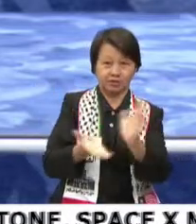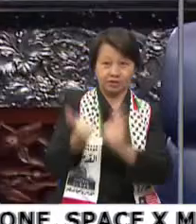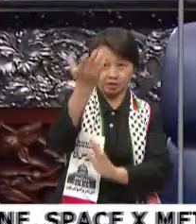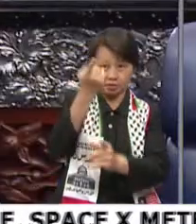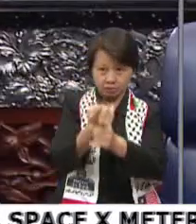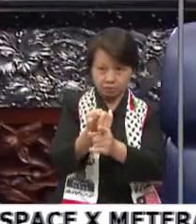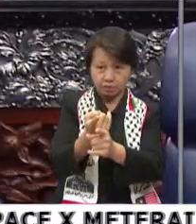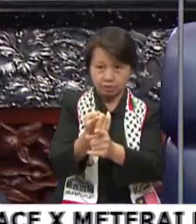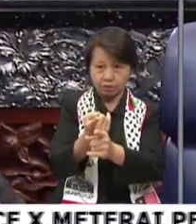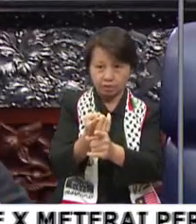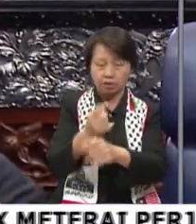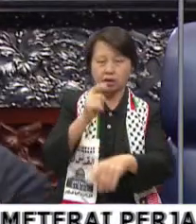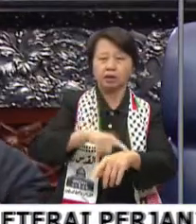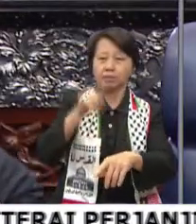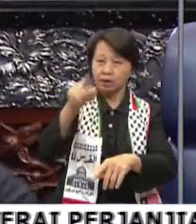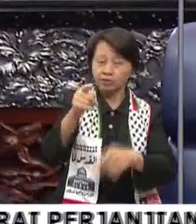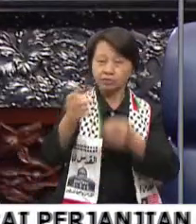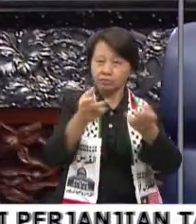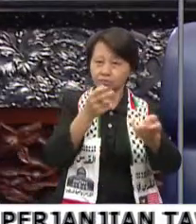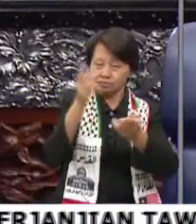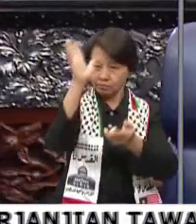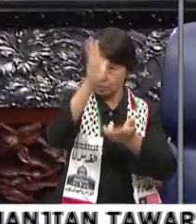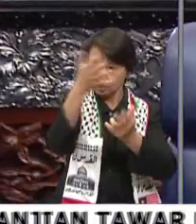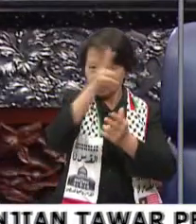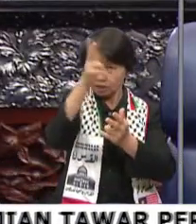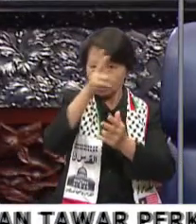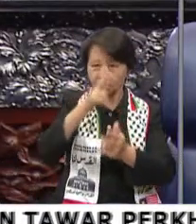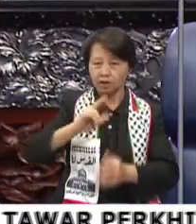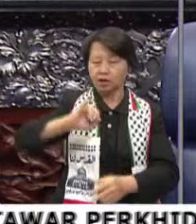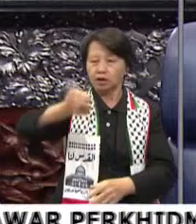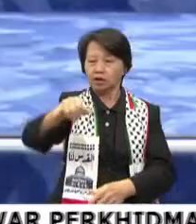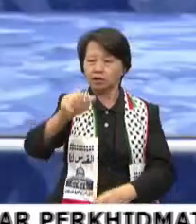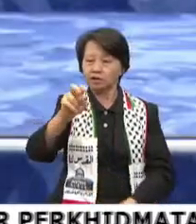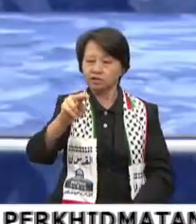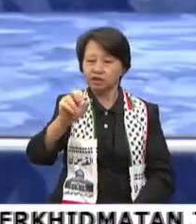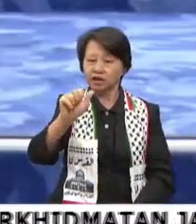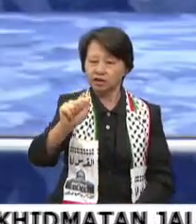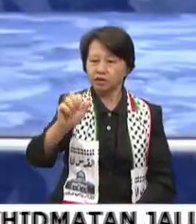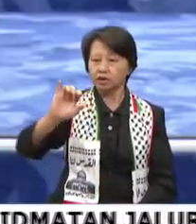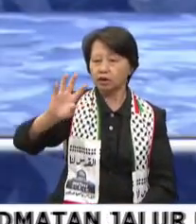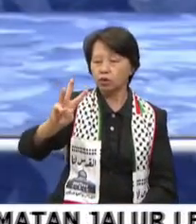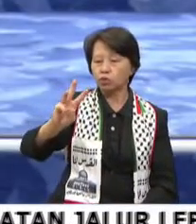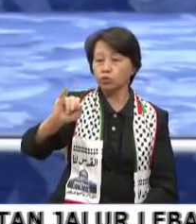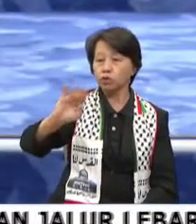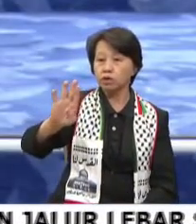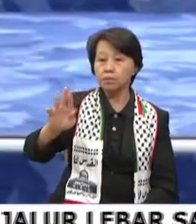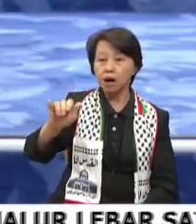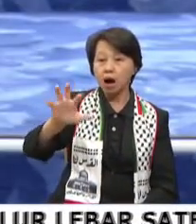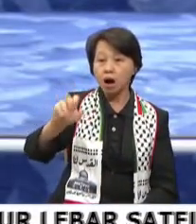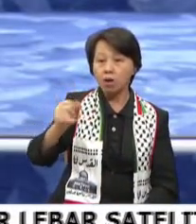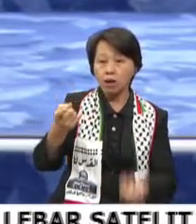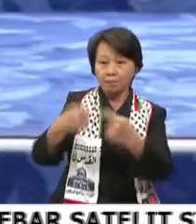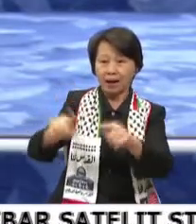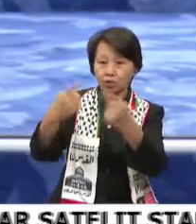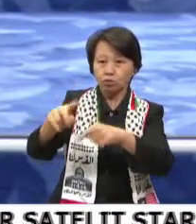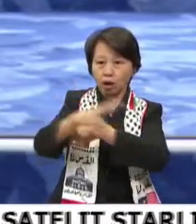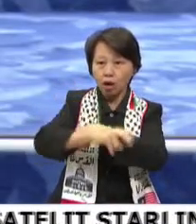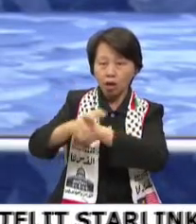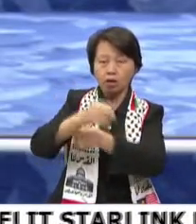kenyataan masa kamu perintah Jana Wibawa berleluasan sakau duit